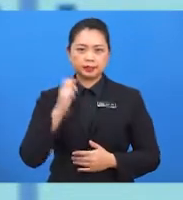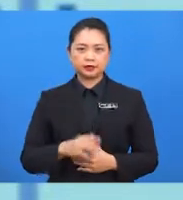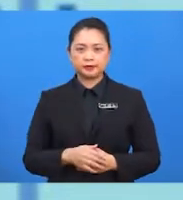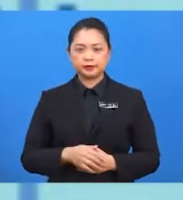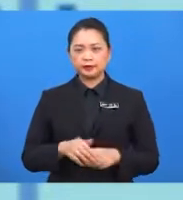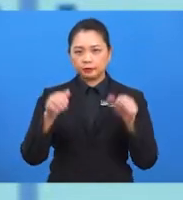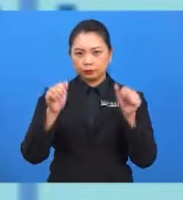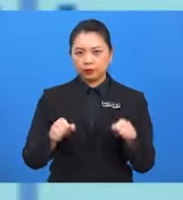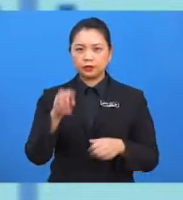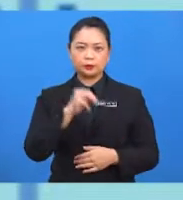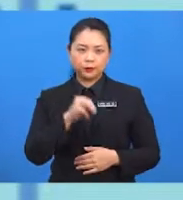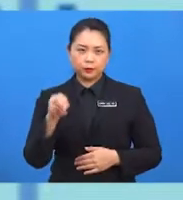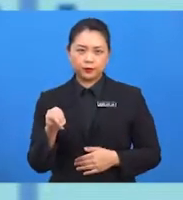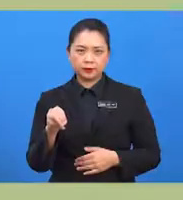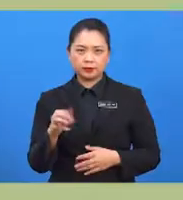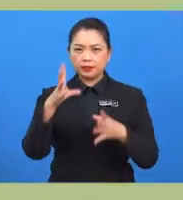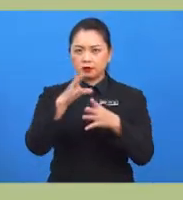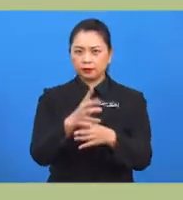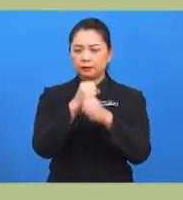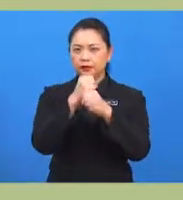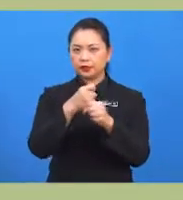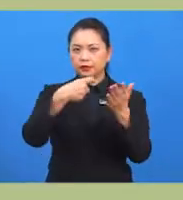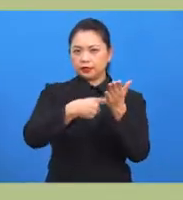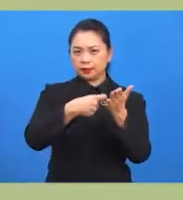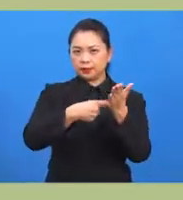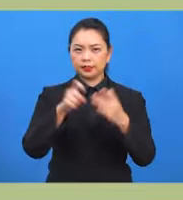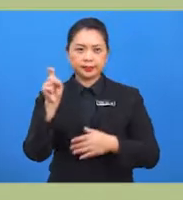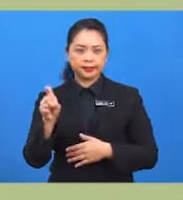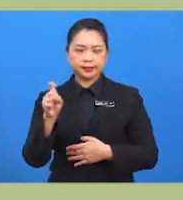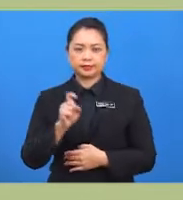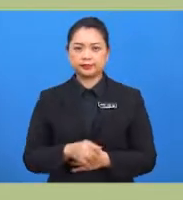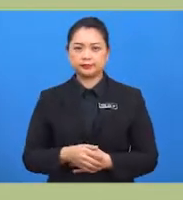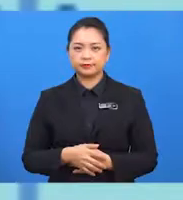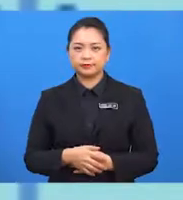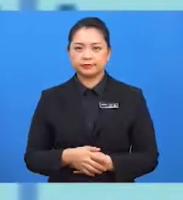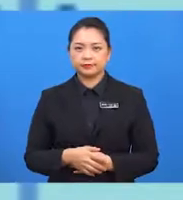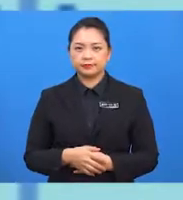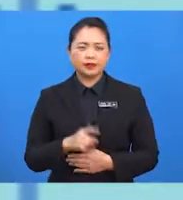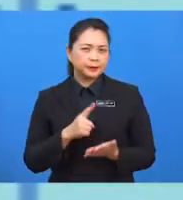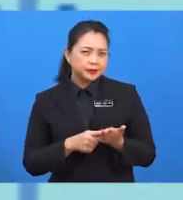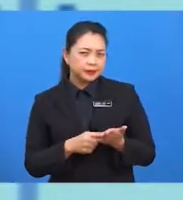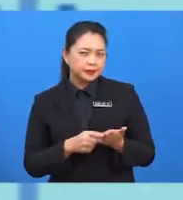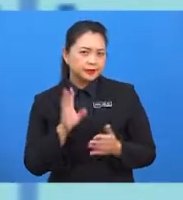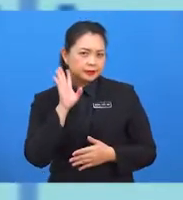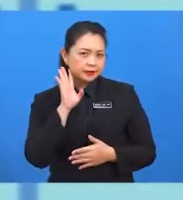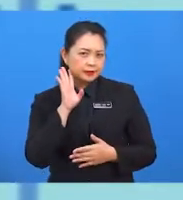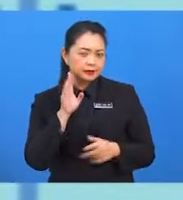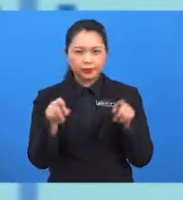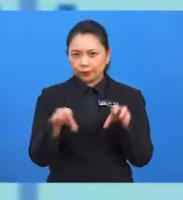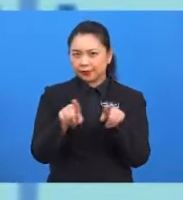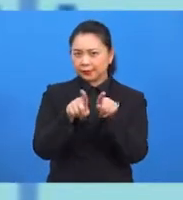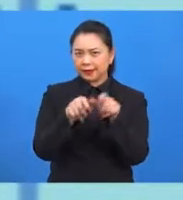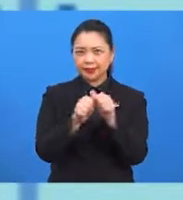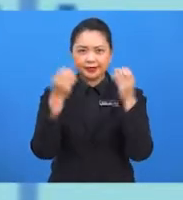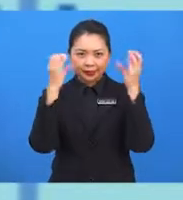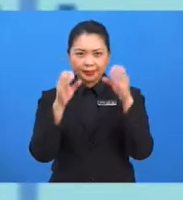boleh ke murid-murid mendapatkan nilai x hai apa ndak bisa mengecek